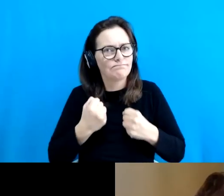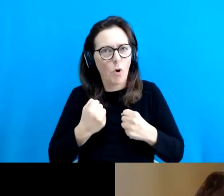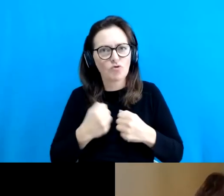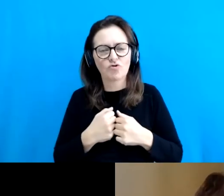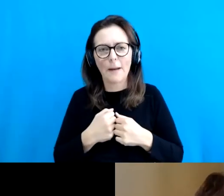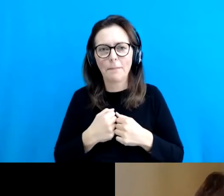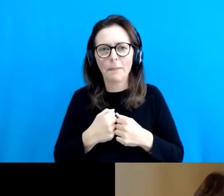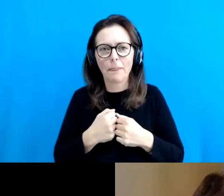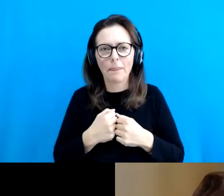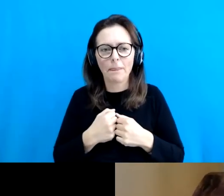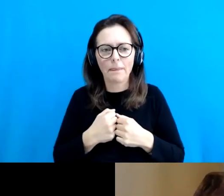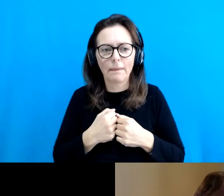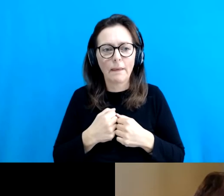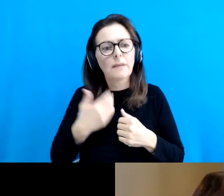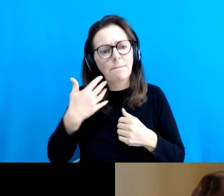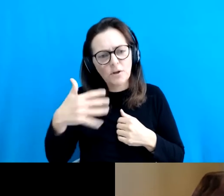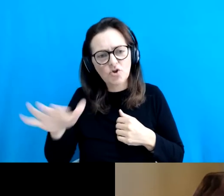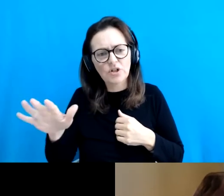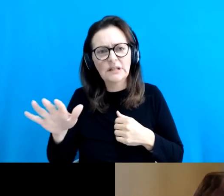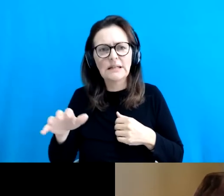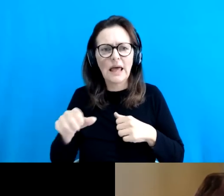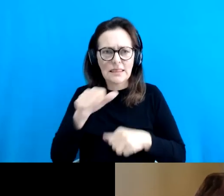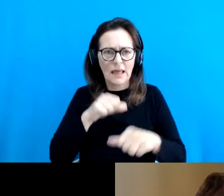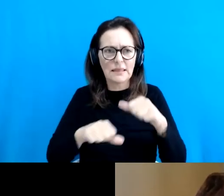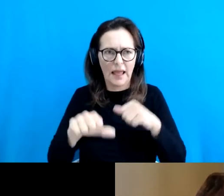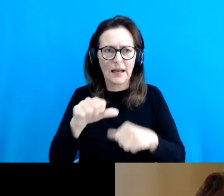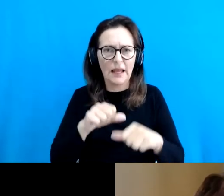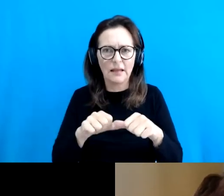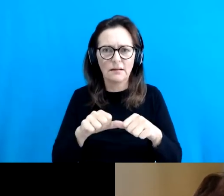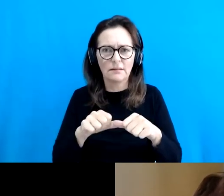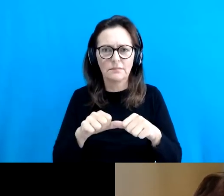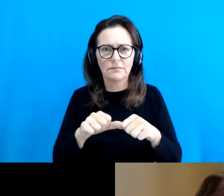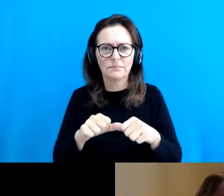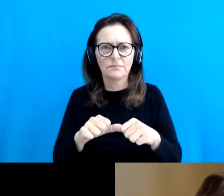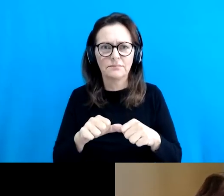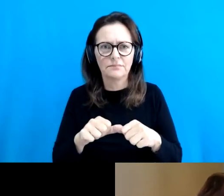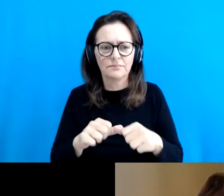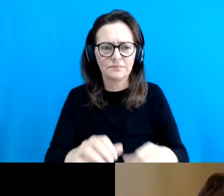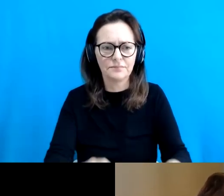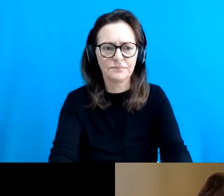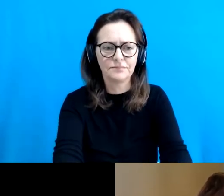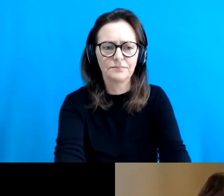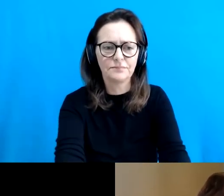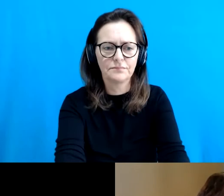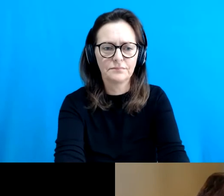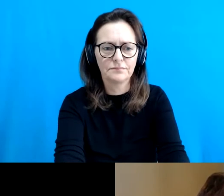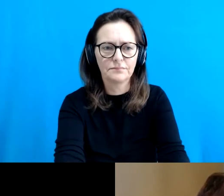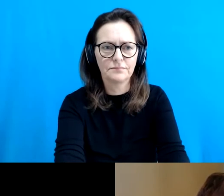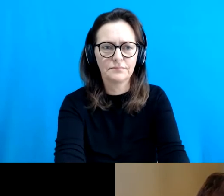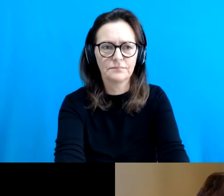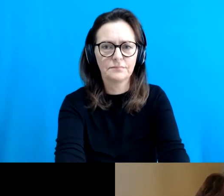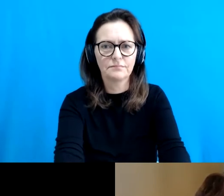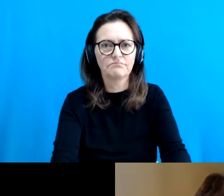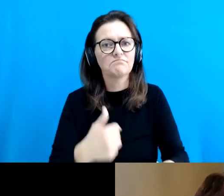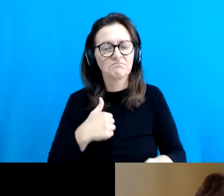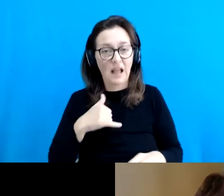torej, da bi se šlo na teren in da bi se, ja, se strinjam kot raziskovalka, zmerom sem pristaš tega, da